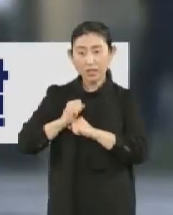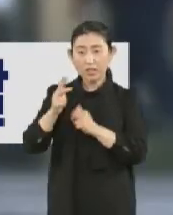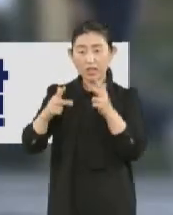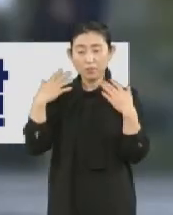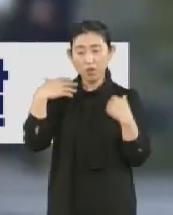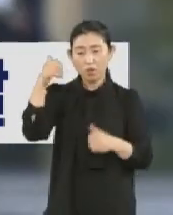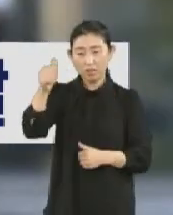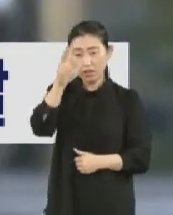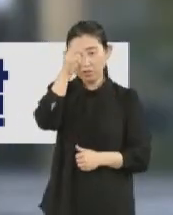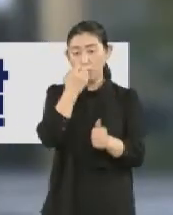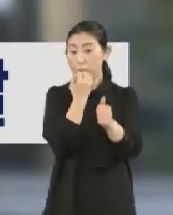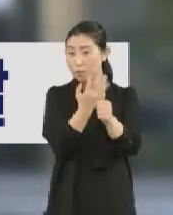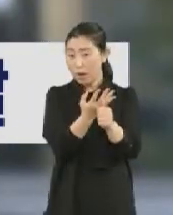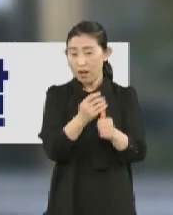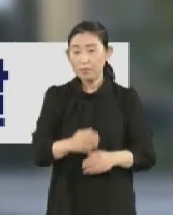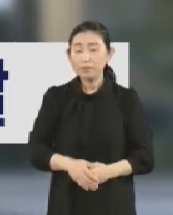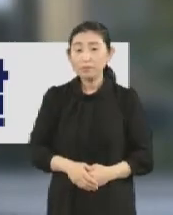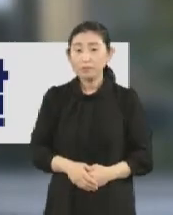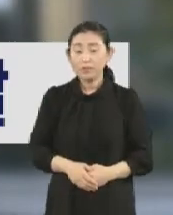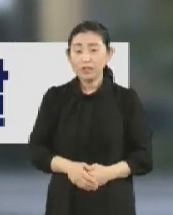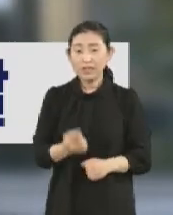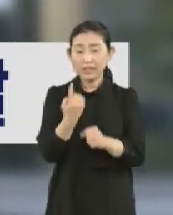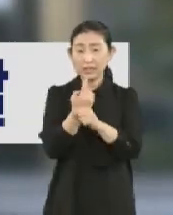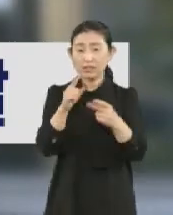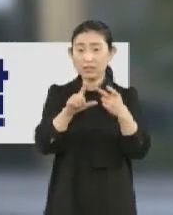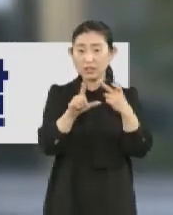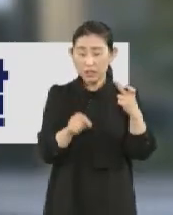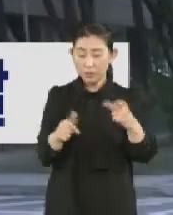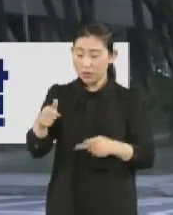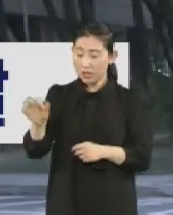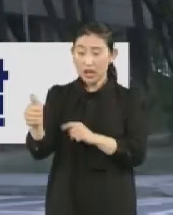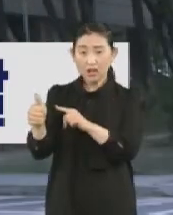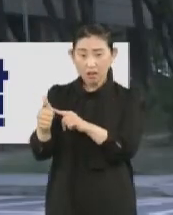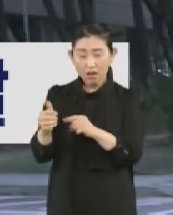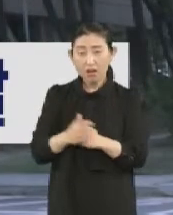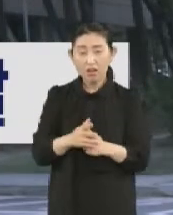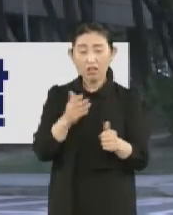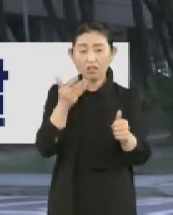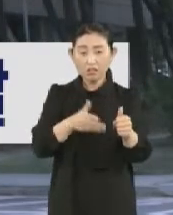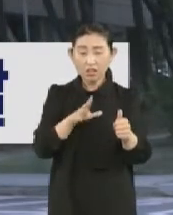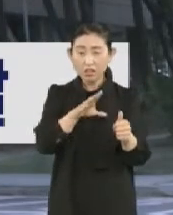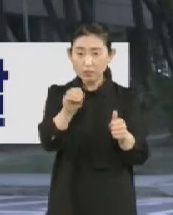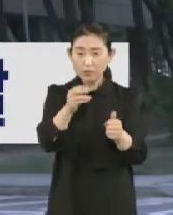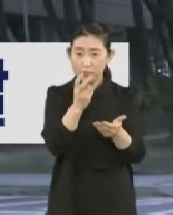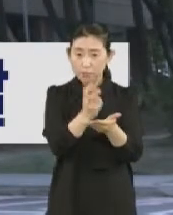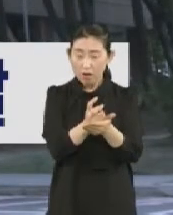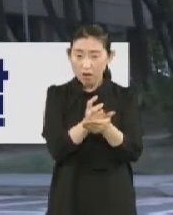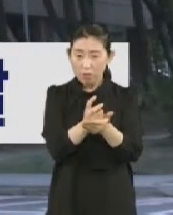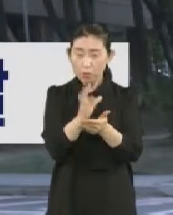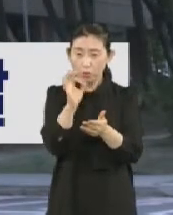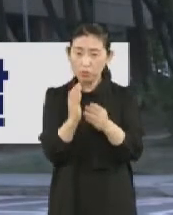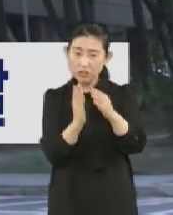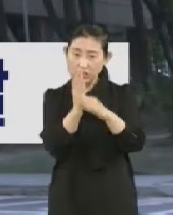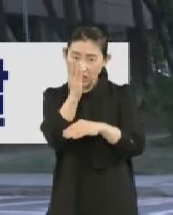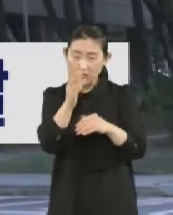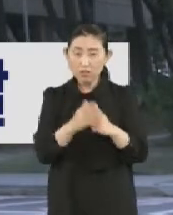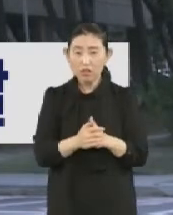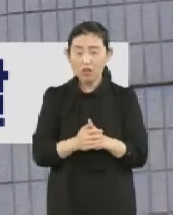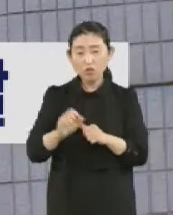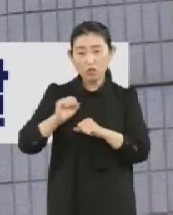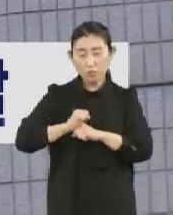경찰에 고발해 줍니다 노조 측은 지난해 12월 강 청장이 청탁 금지 법이 허용하는 금액 범위를 넘어